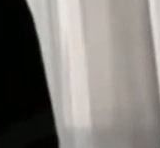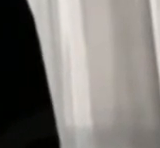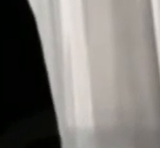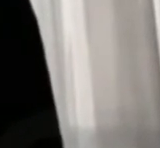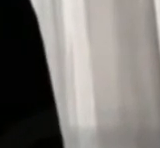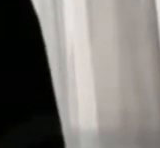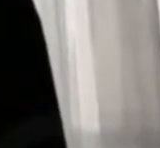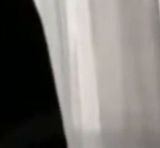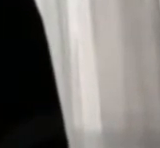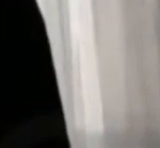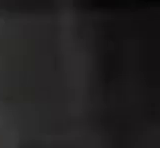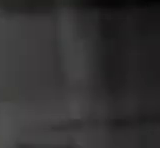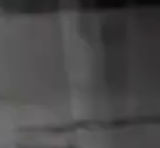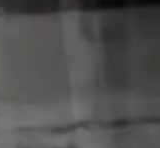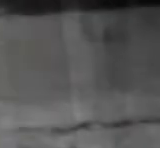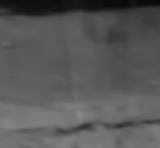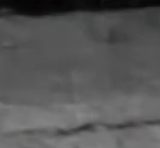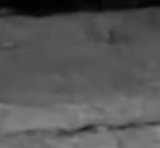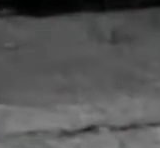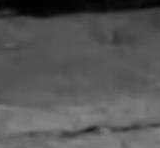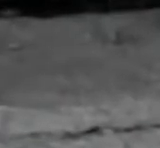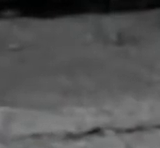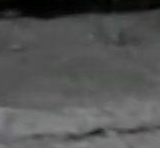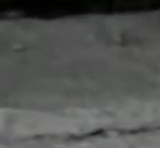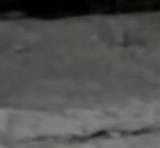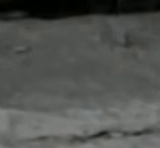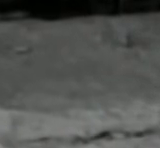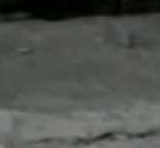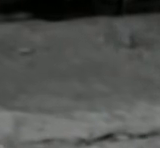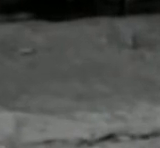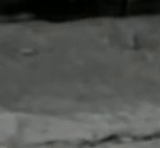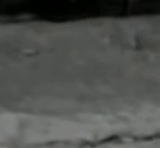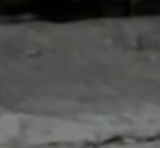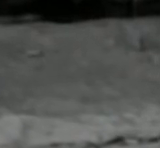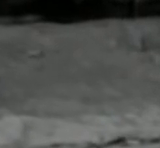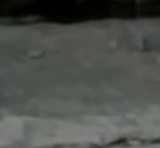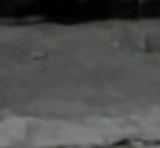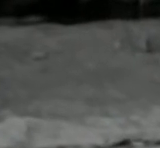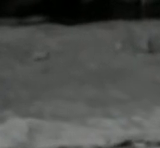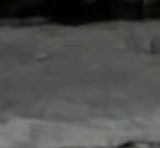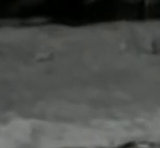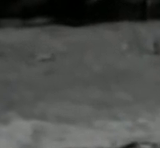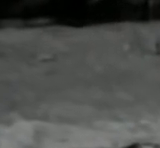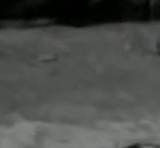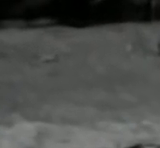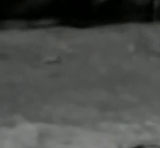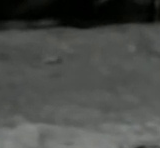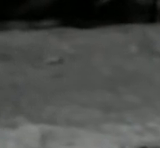msingi ni kuweka tumaini letu kwa Mungu aliyetuumba, katika kitabu